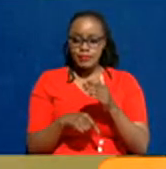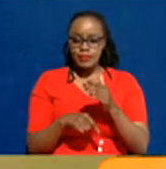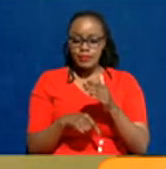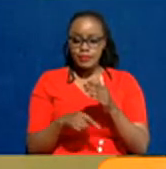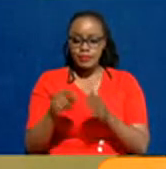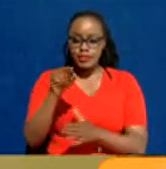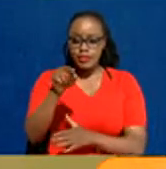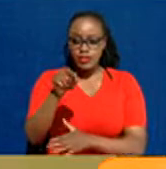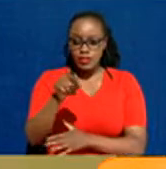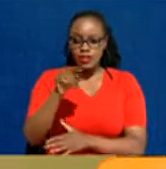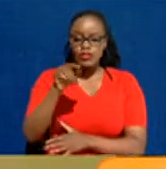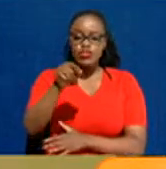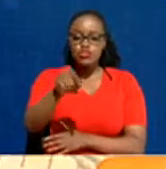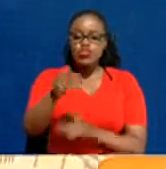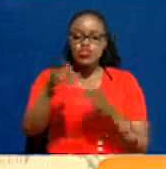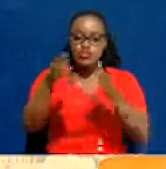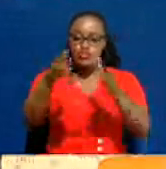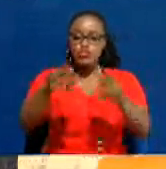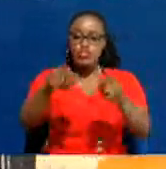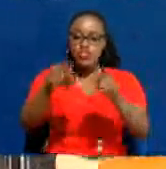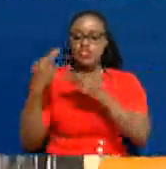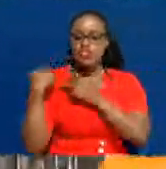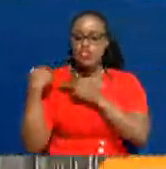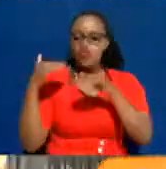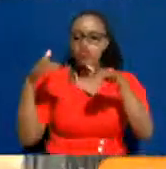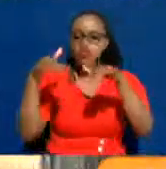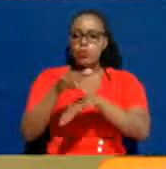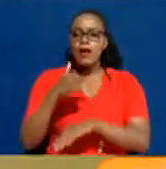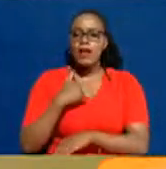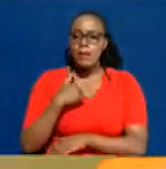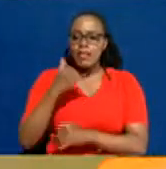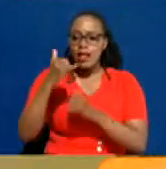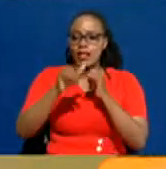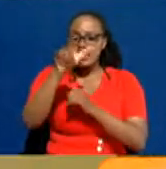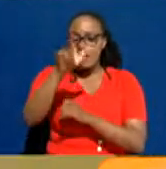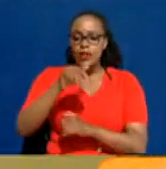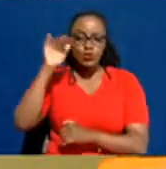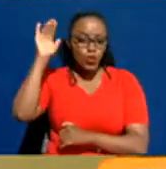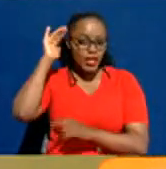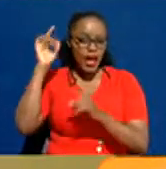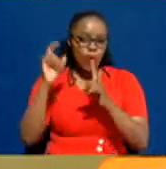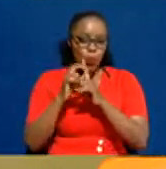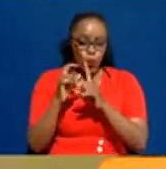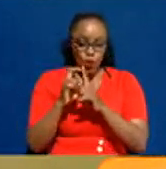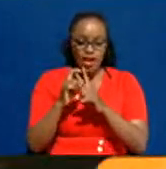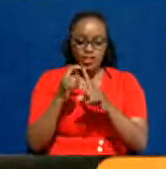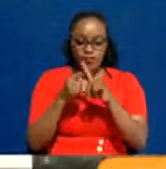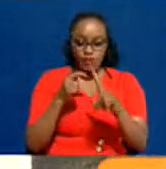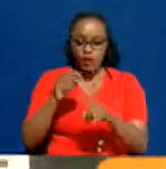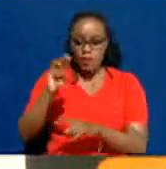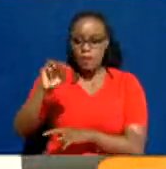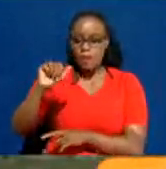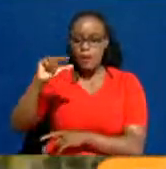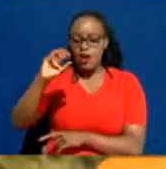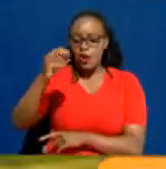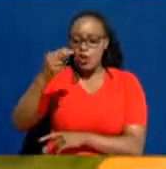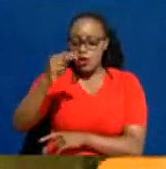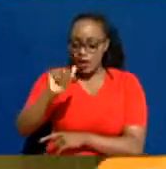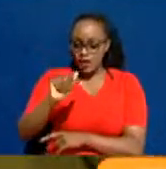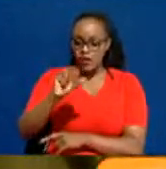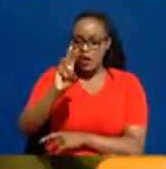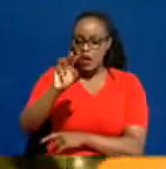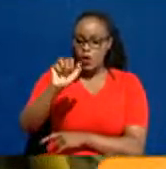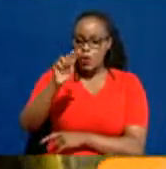you will bury me. I was the last person to hear a word from him. Mwanda